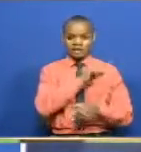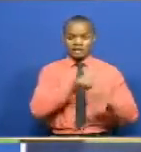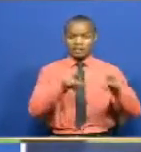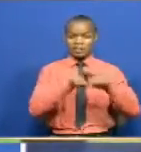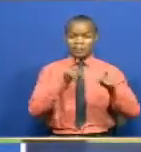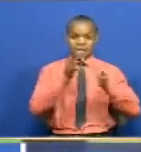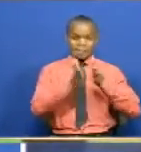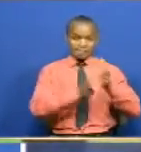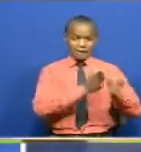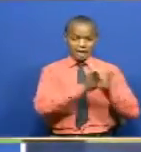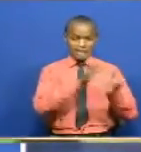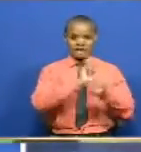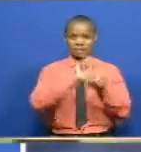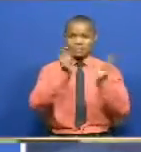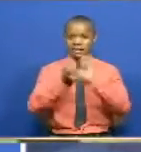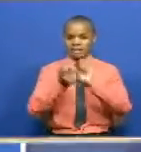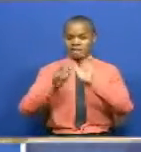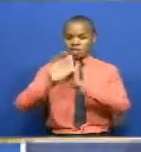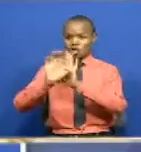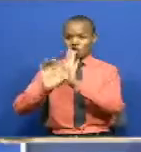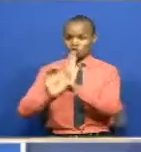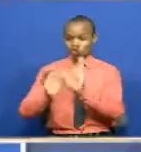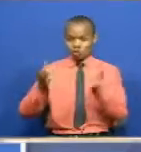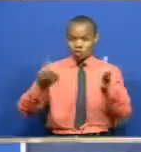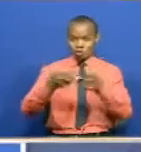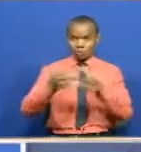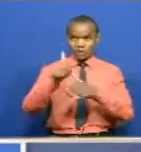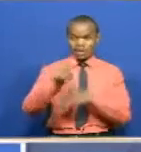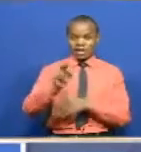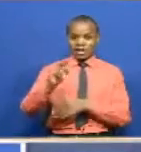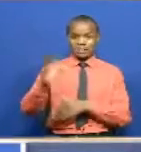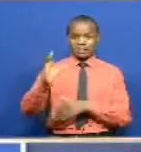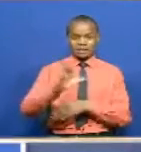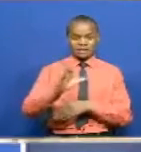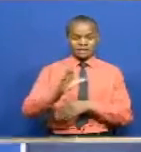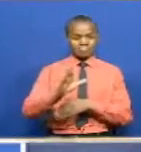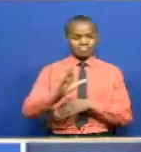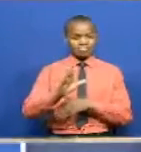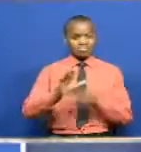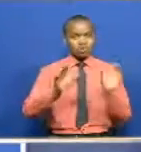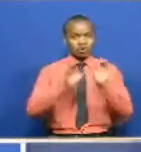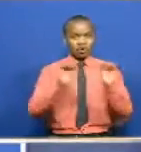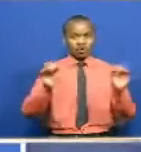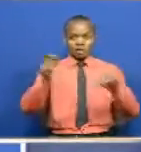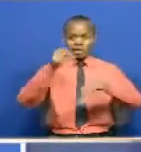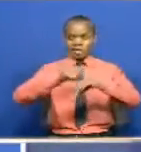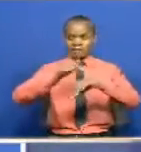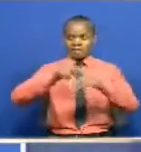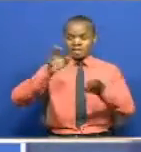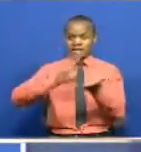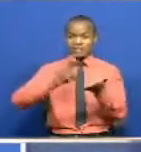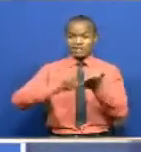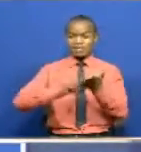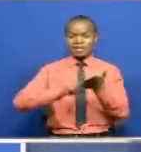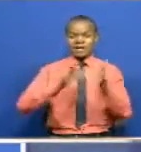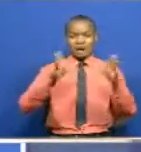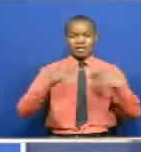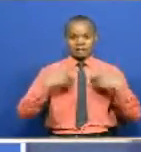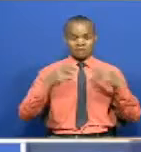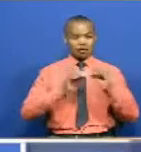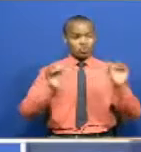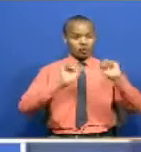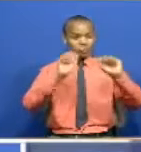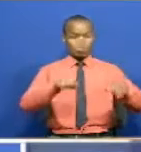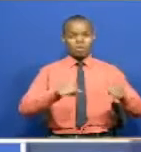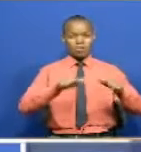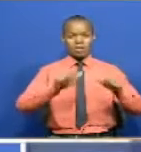wa kufanyia mabadiliko katiba ya chama hicho umegonga mwamba baada ya msajili wa vyama kudinda kuruhusu kuchapishwa kwa mapendekezo